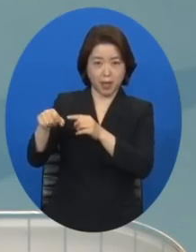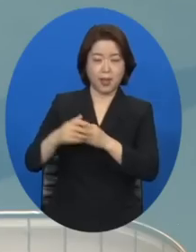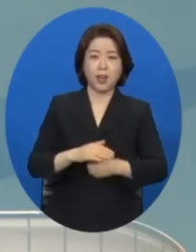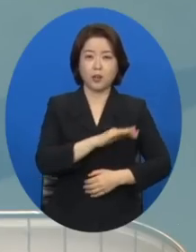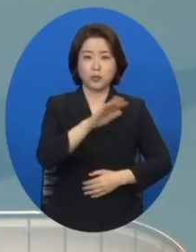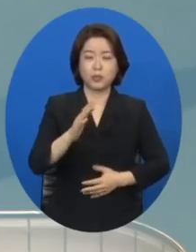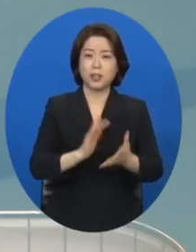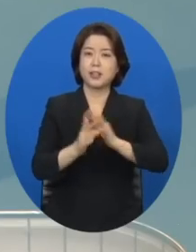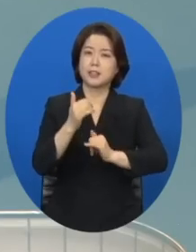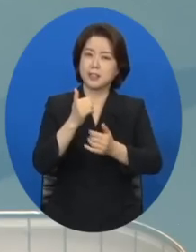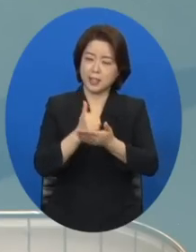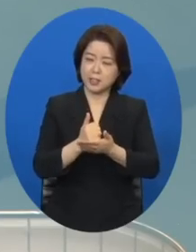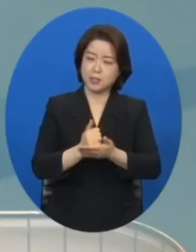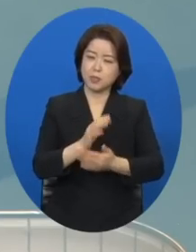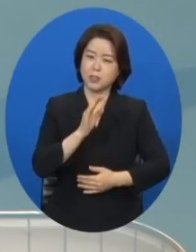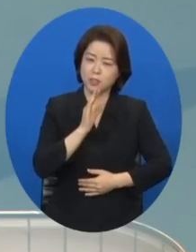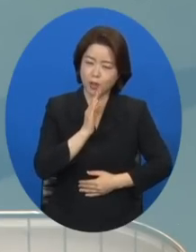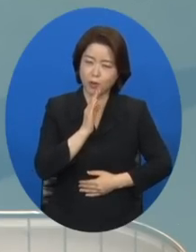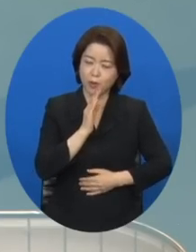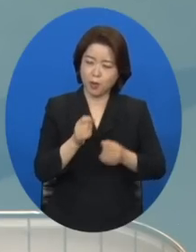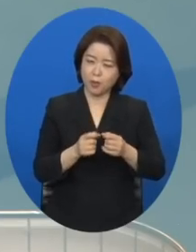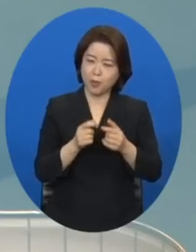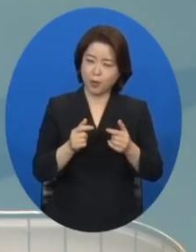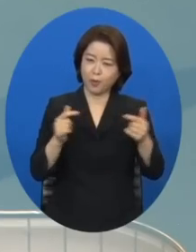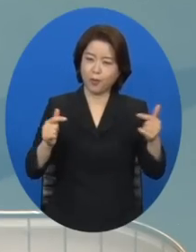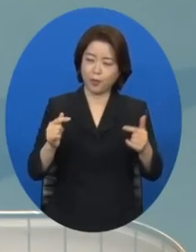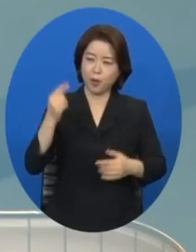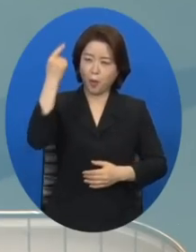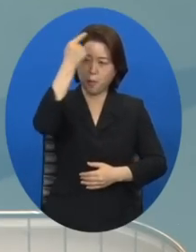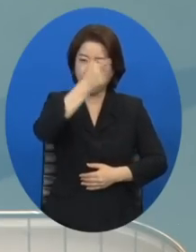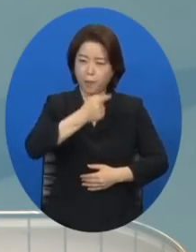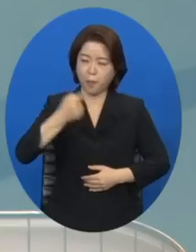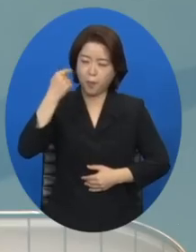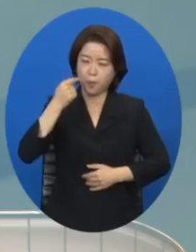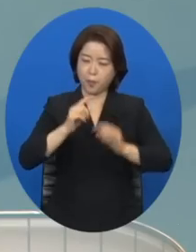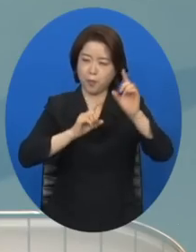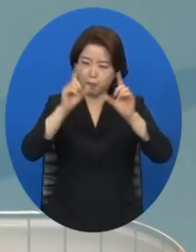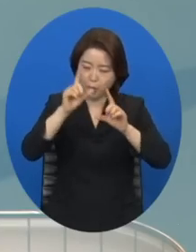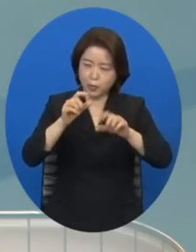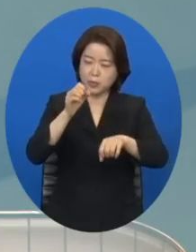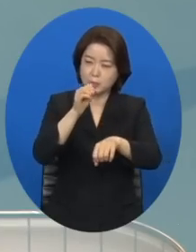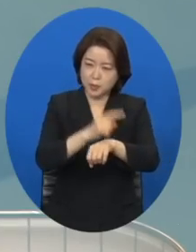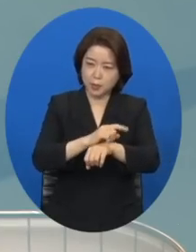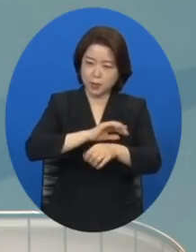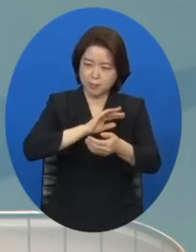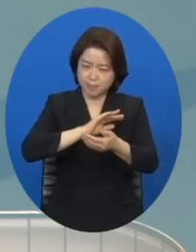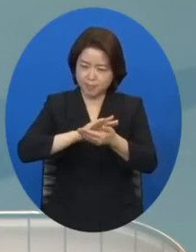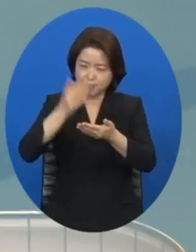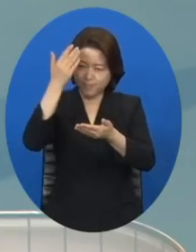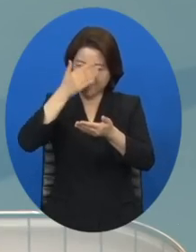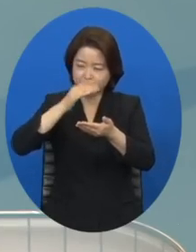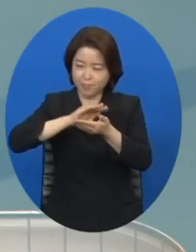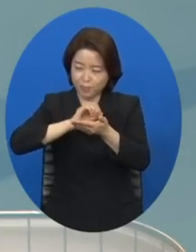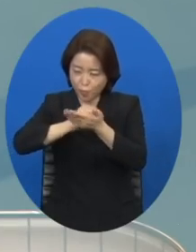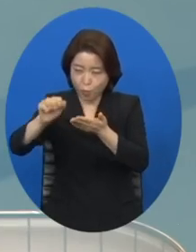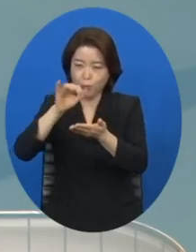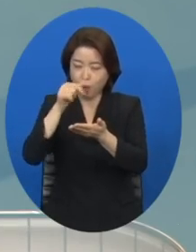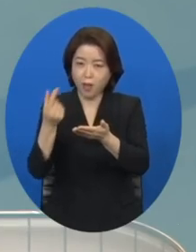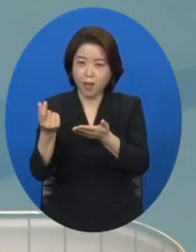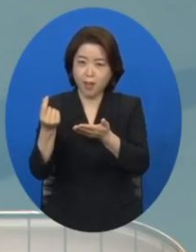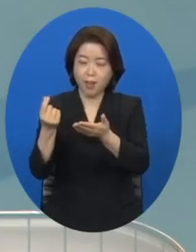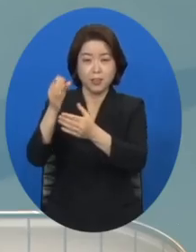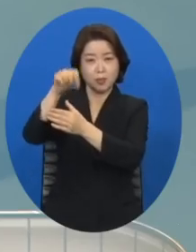예수님을 점점 더 닮아가서 정말 예수님의 성품에 그 열매가 있느냐는 것이죠